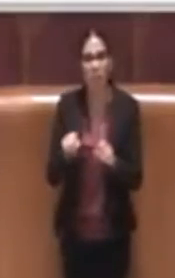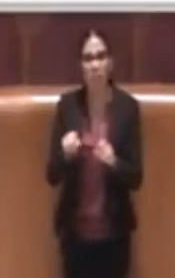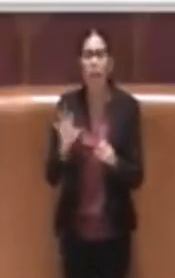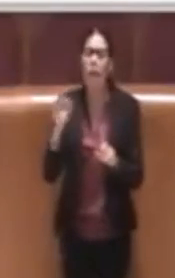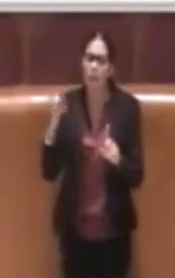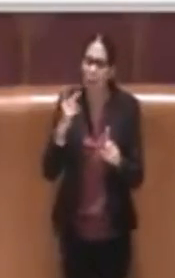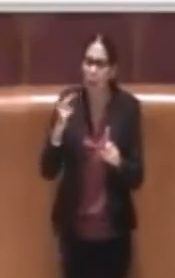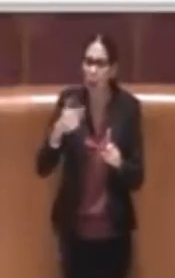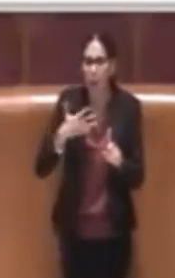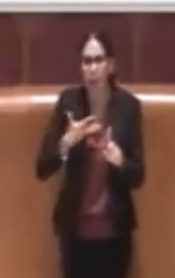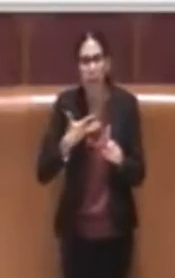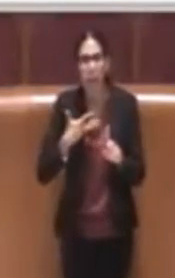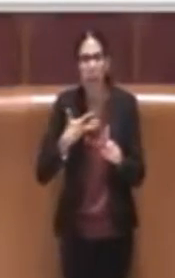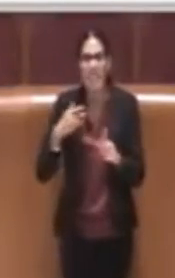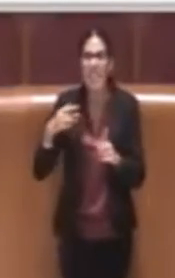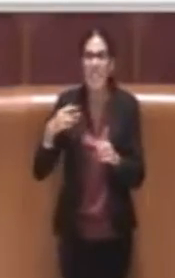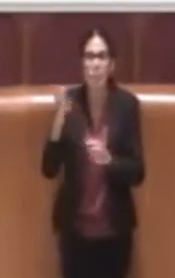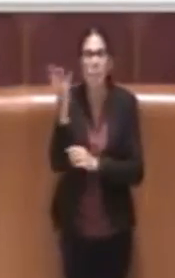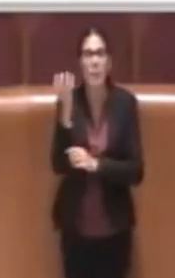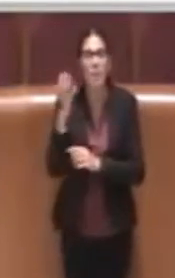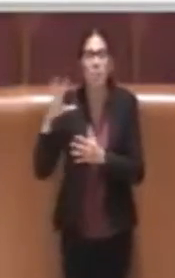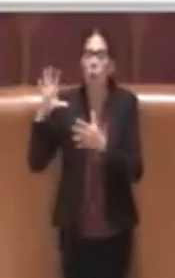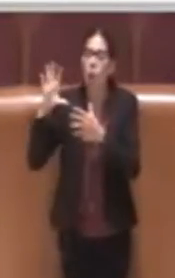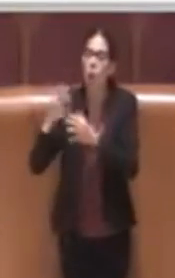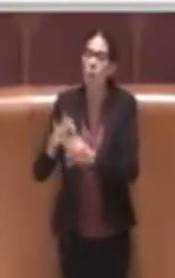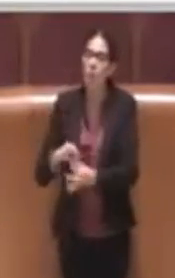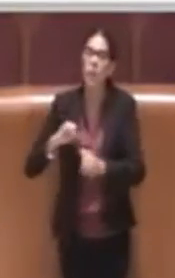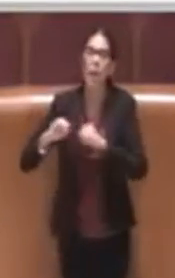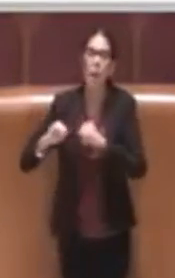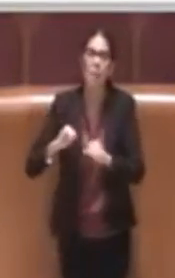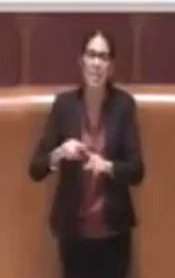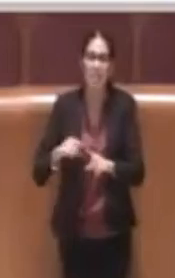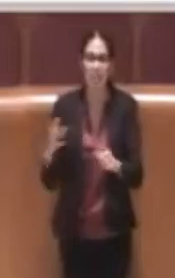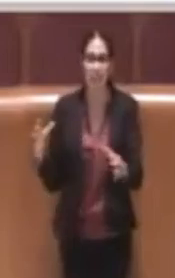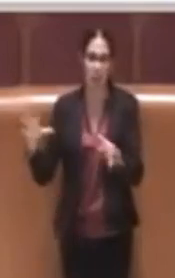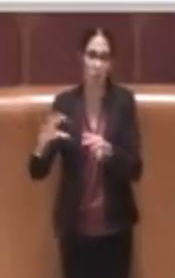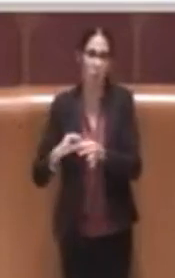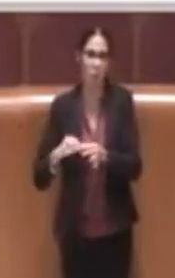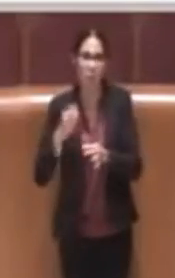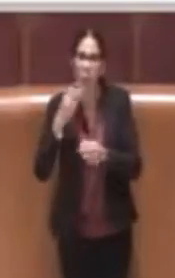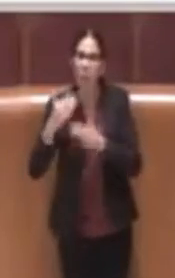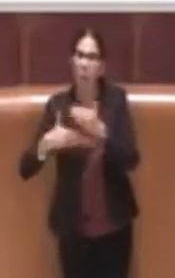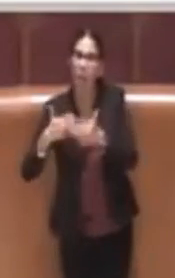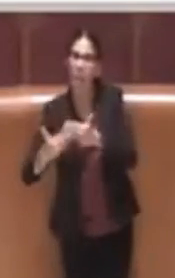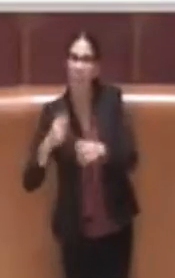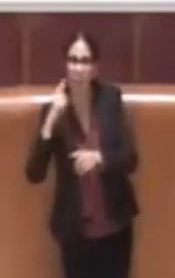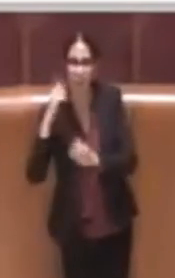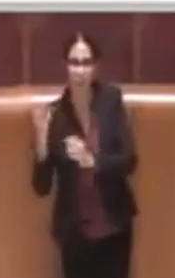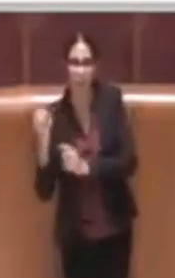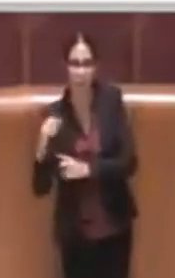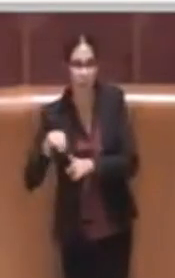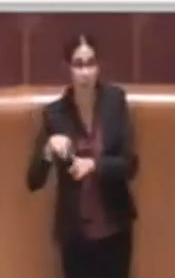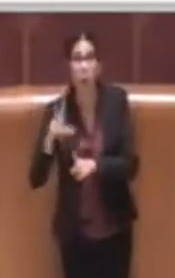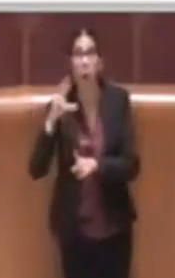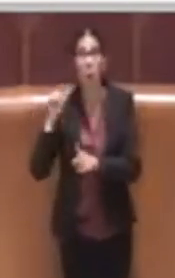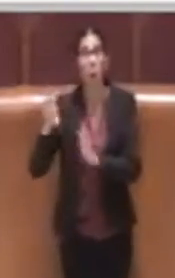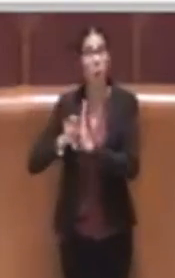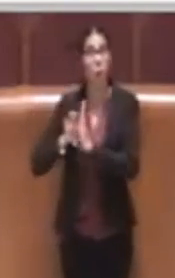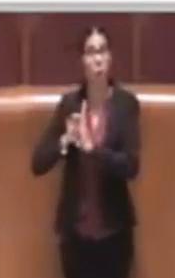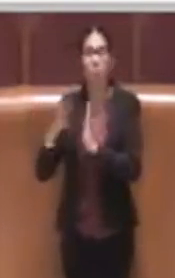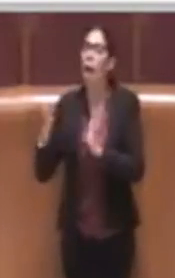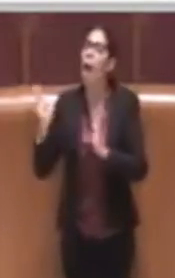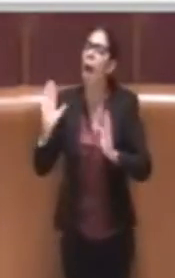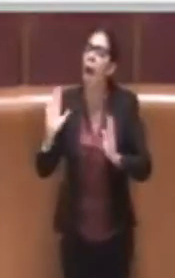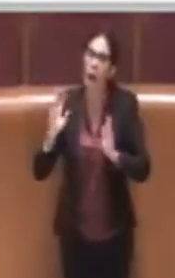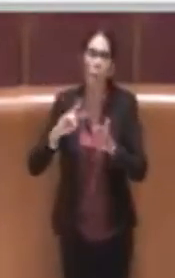principio della continuità amministrativa che si sposa con quello del buon andamento riconosciuto dalla Costituzione, la responsabilità è sempre la loro, è sempre